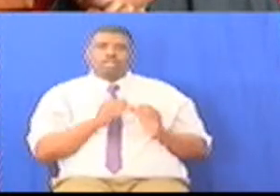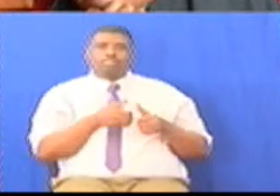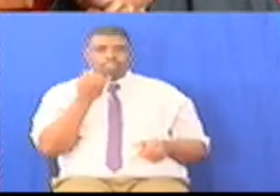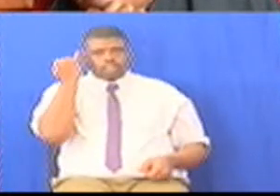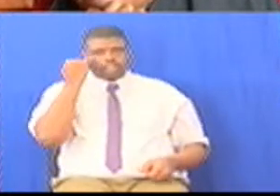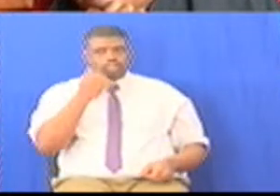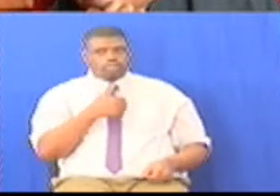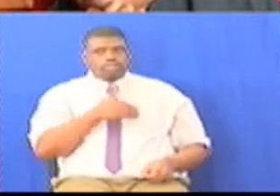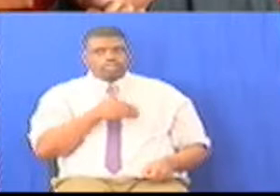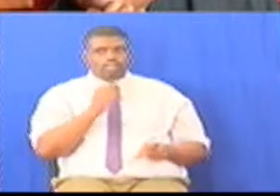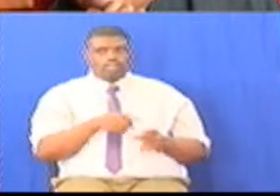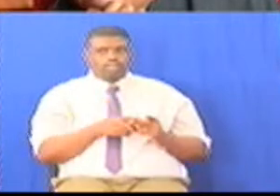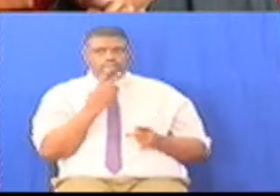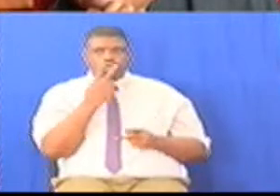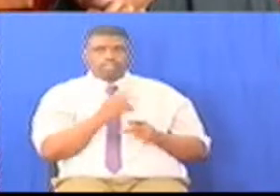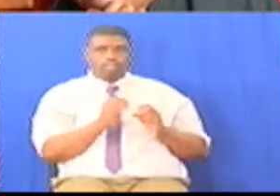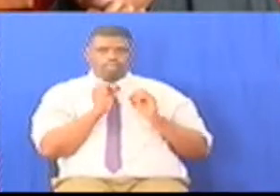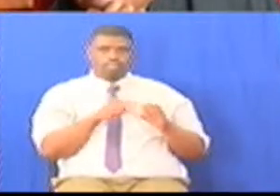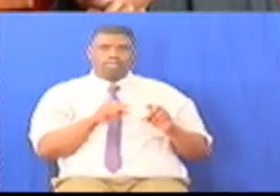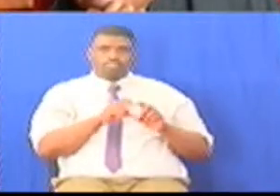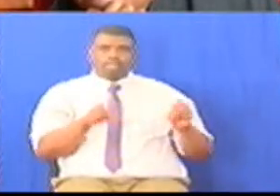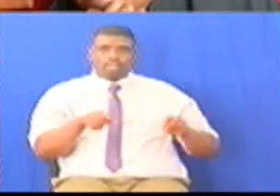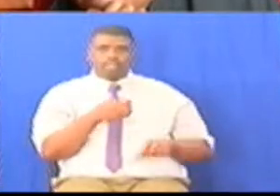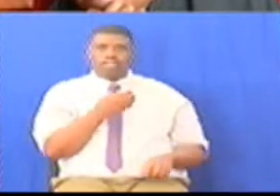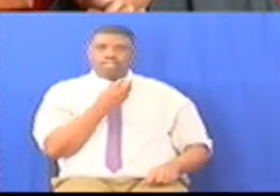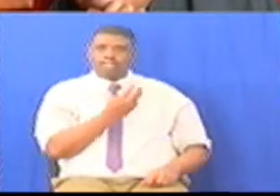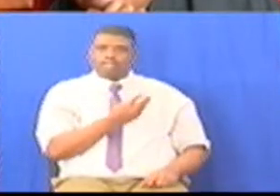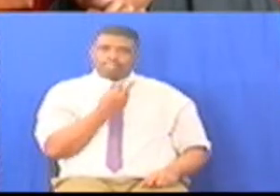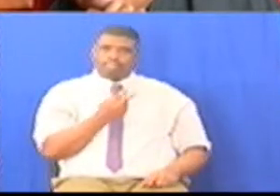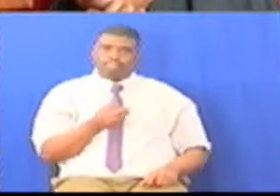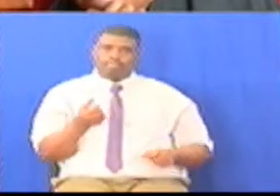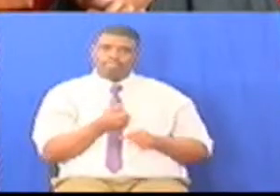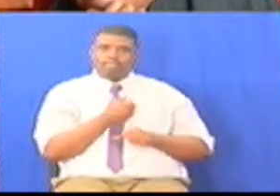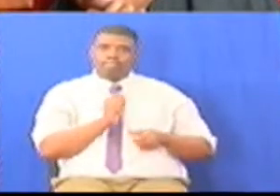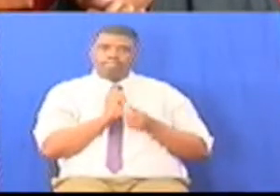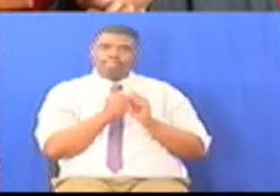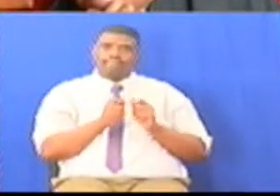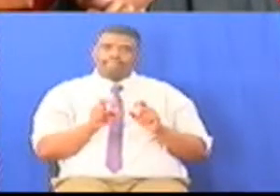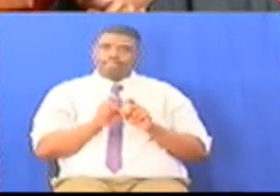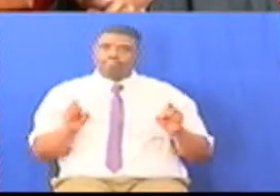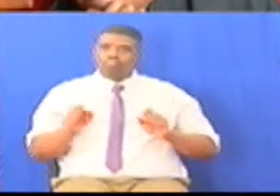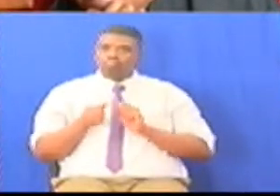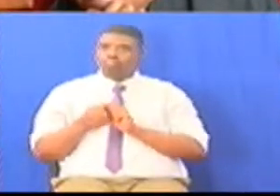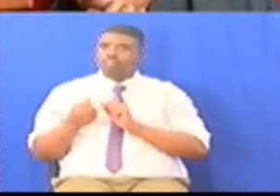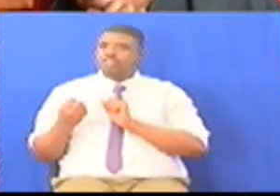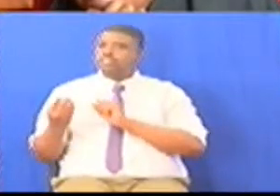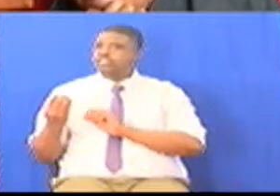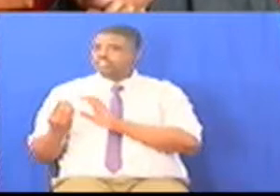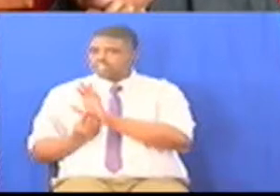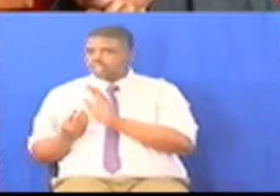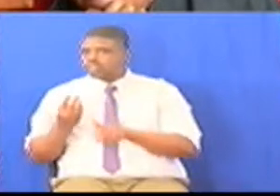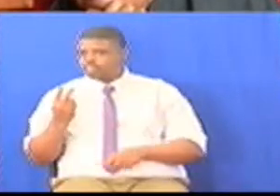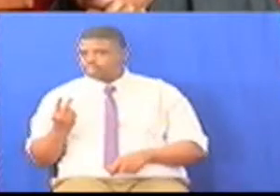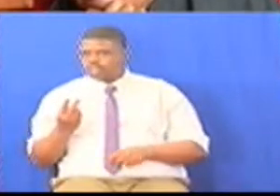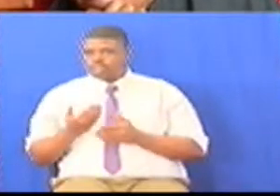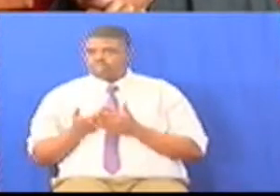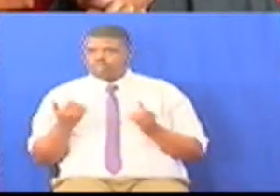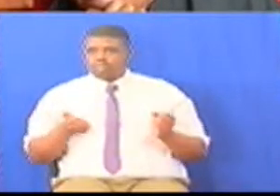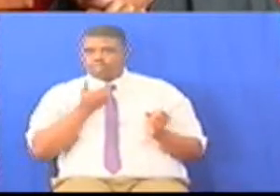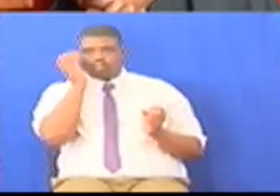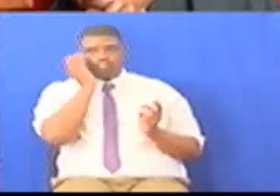serikali kuangalia upya ibara ya 32 ya mswada inayofanywa mabadiliko katika kifungu cha 19(2), kwa sababu